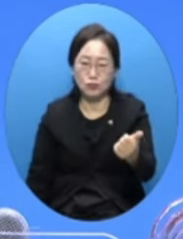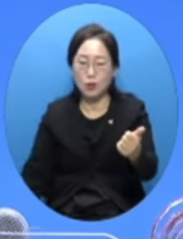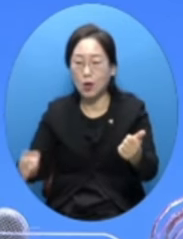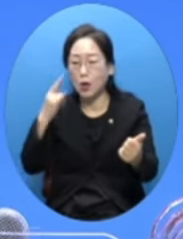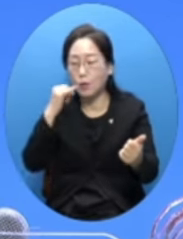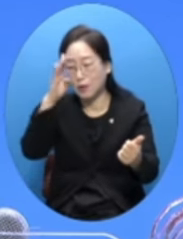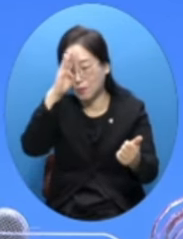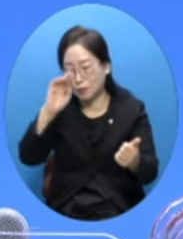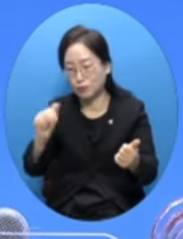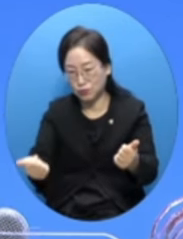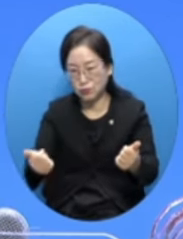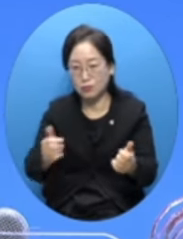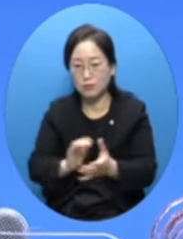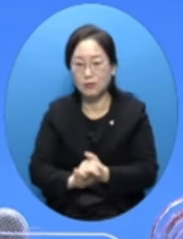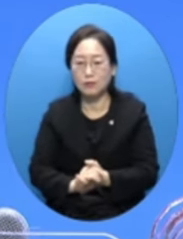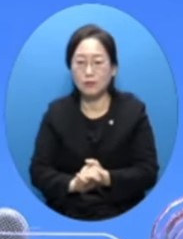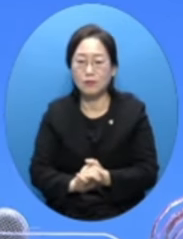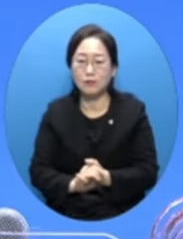어머니도 병으로 돌아가시고